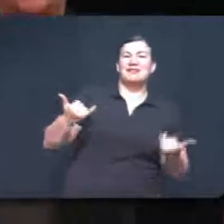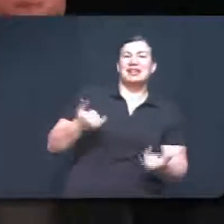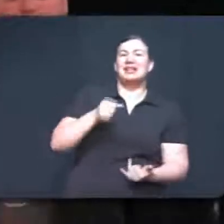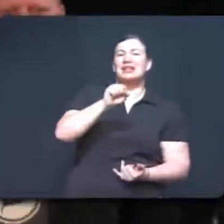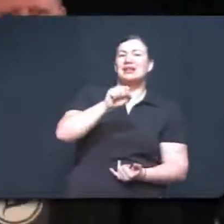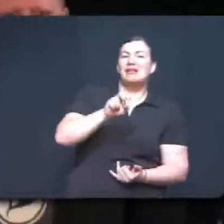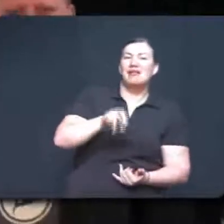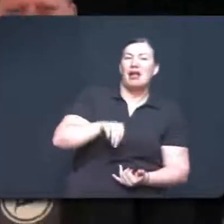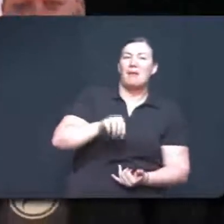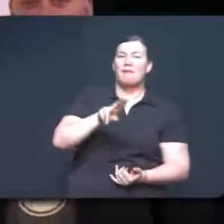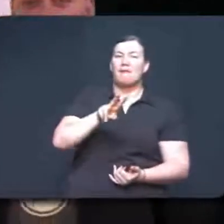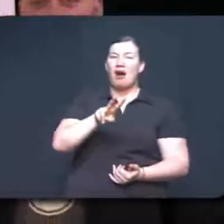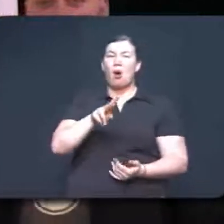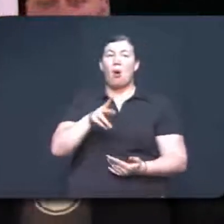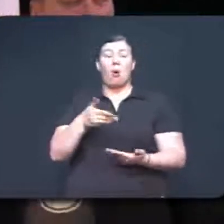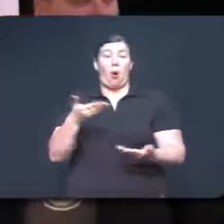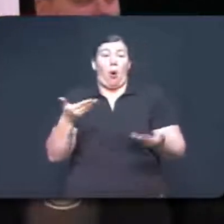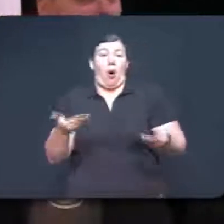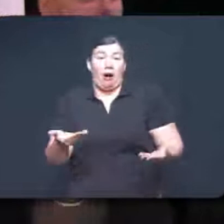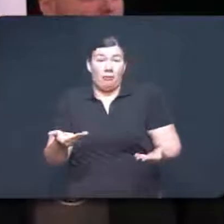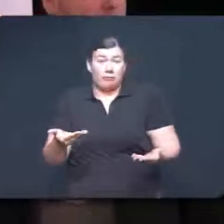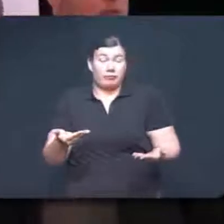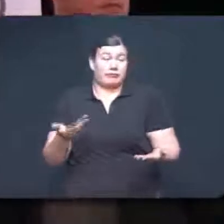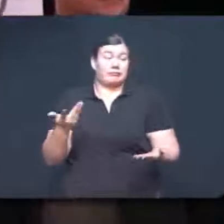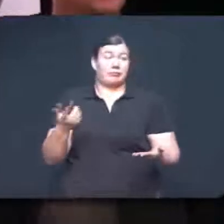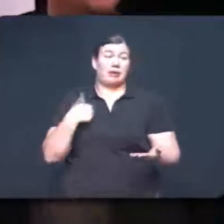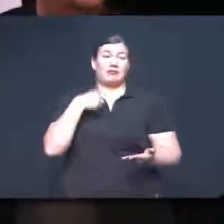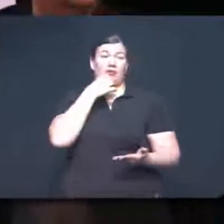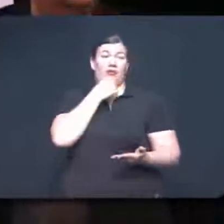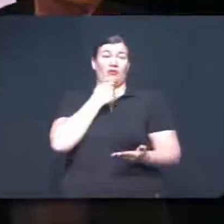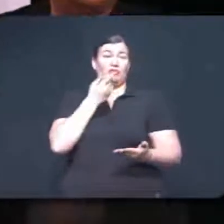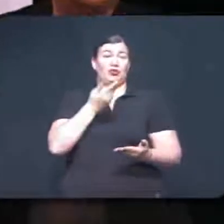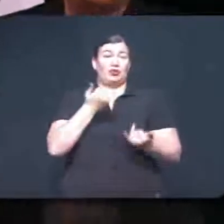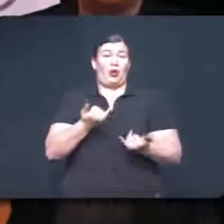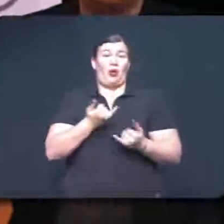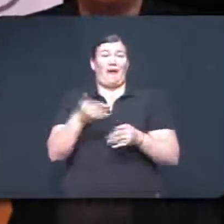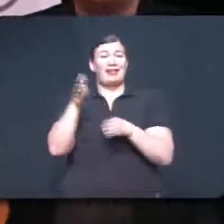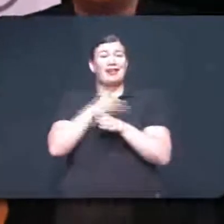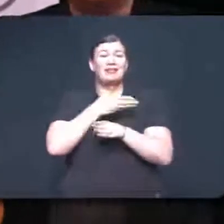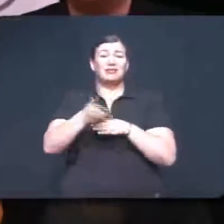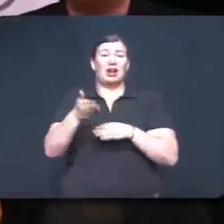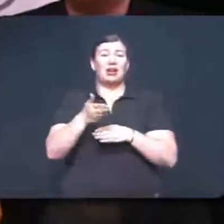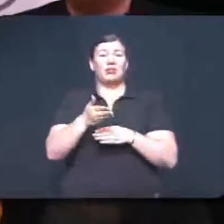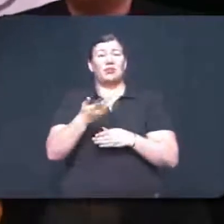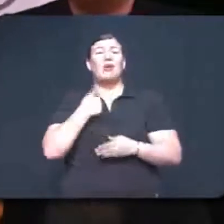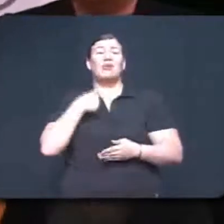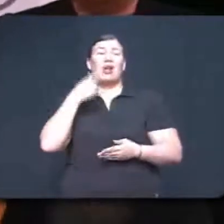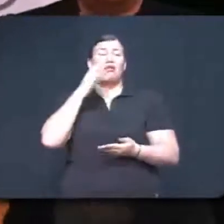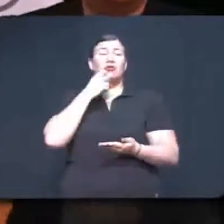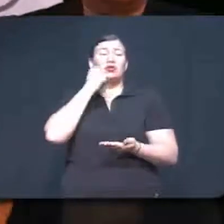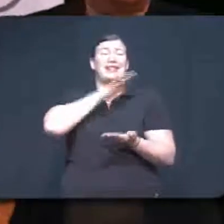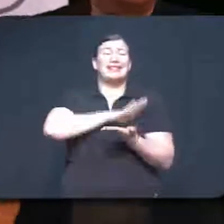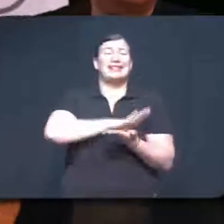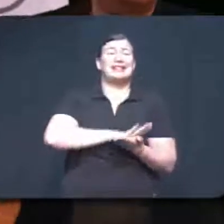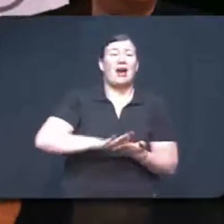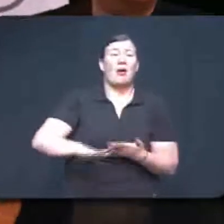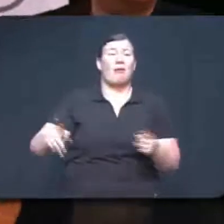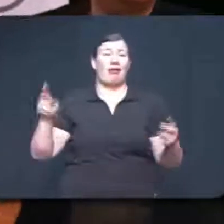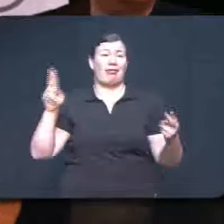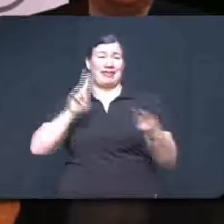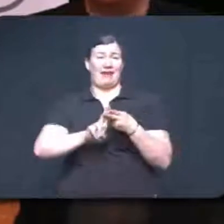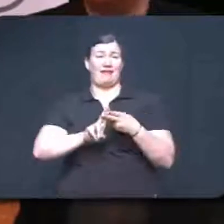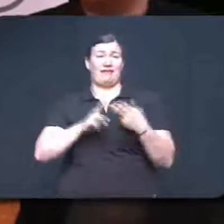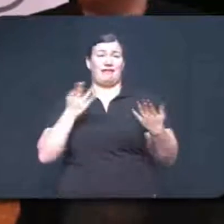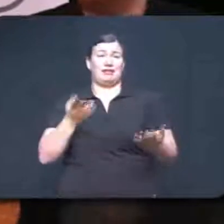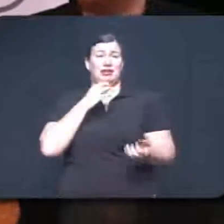ich würde mir wünschen dass wir diese Entscheidung dann einfach treffen dass wir sie sauber treffen ich glaube die Versammlungsleitung hat sich dann sehr guten Plan